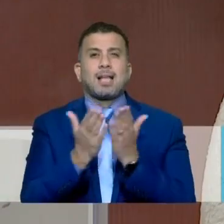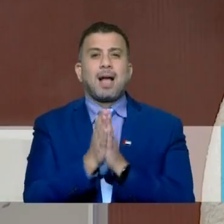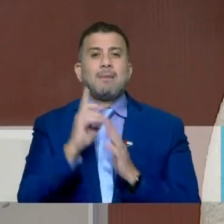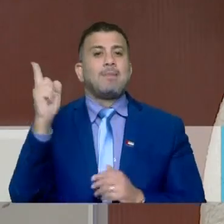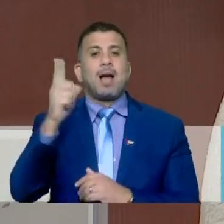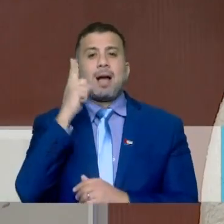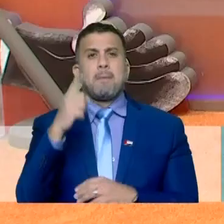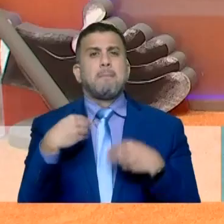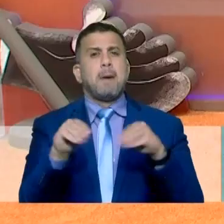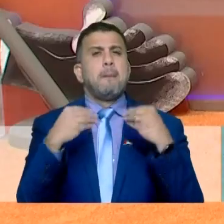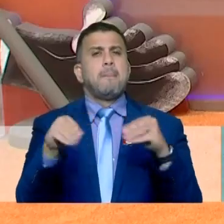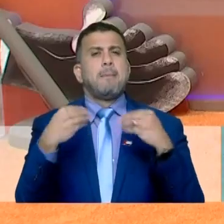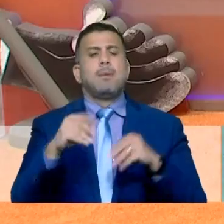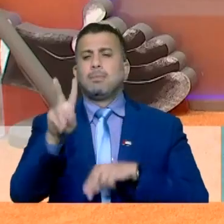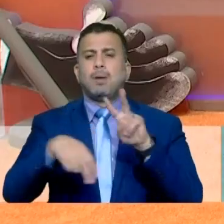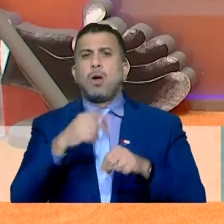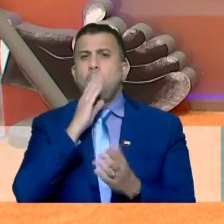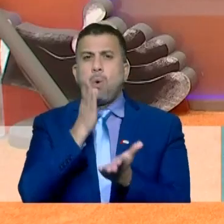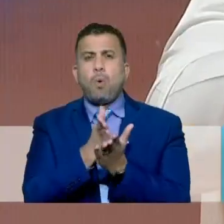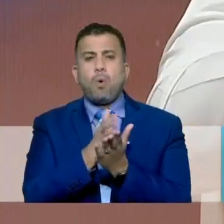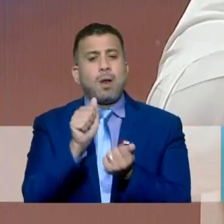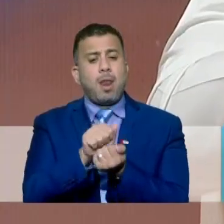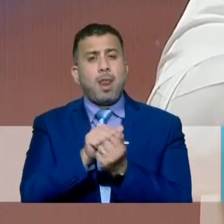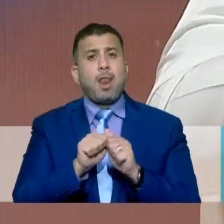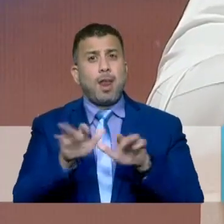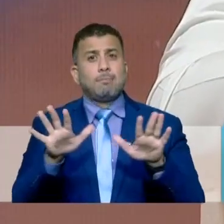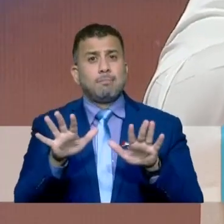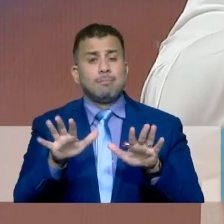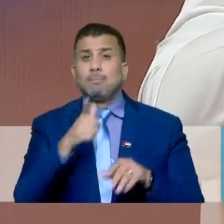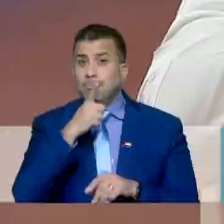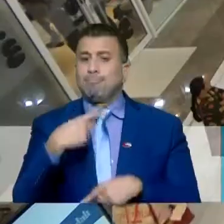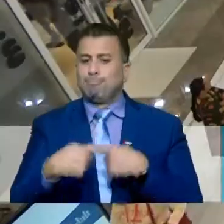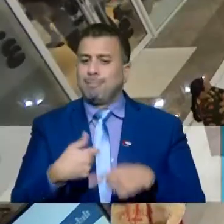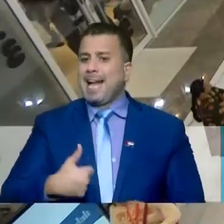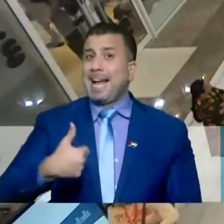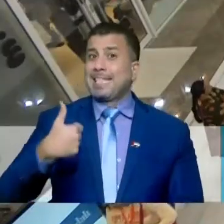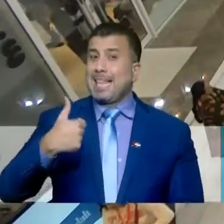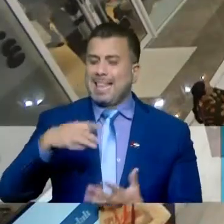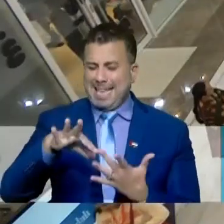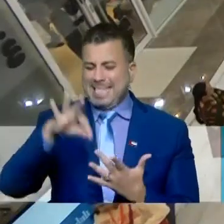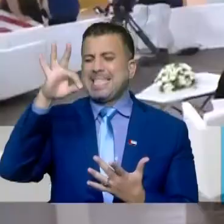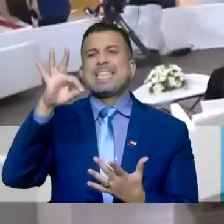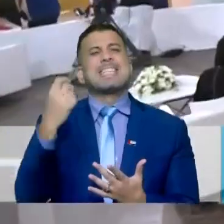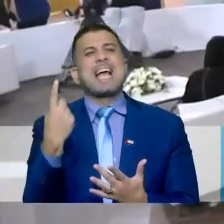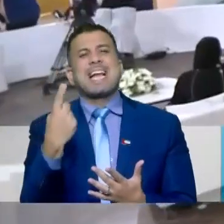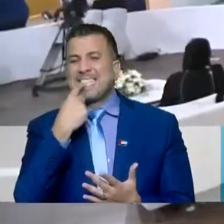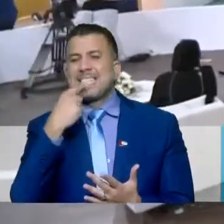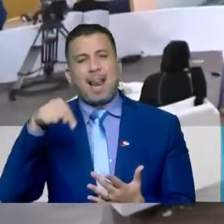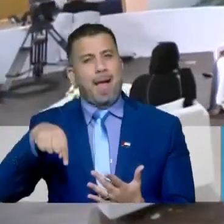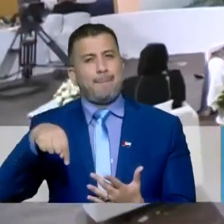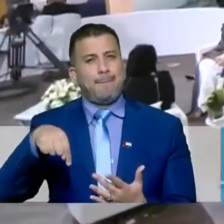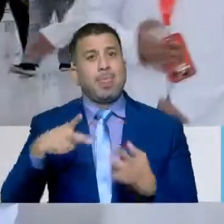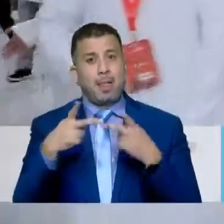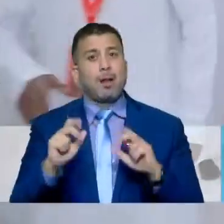على مستوى بيع وشراء حقوق النشر ليستكمل بذلك مسيره منجزات استثنائيه هذا العام